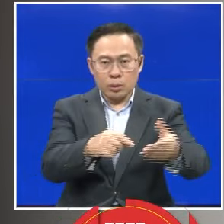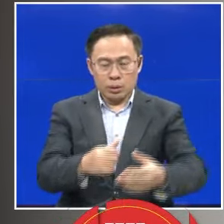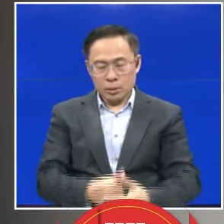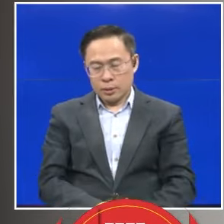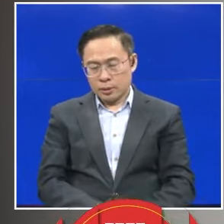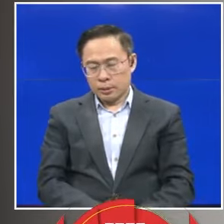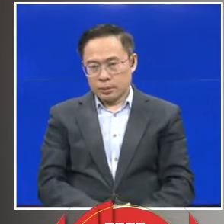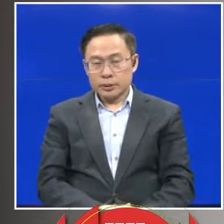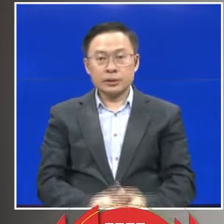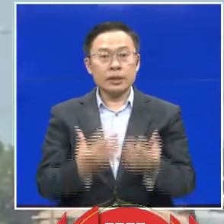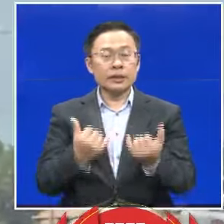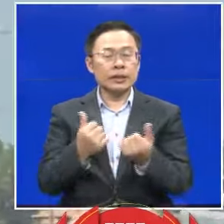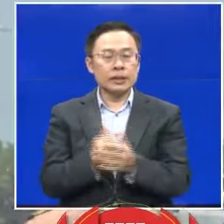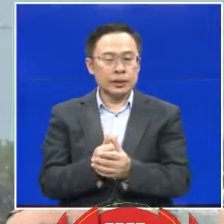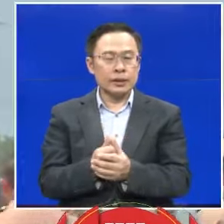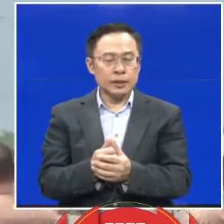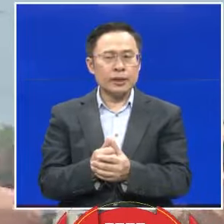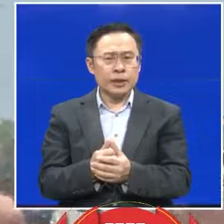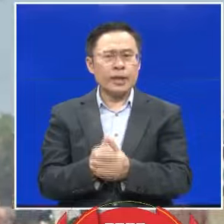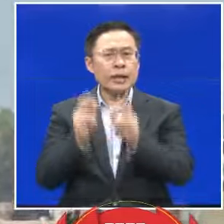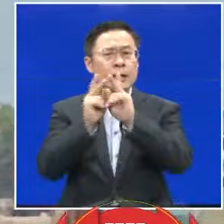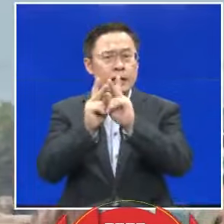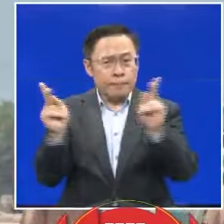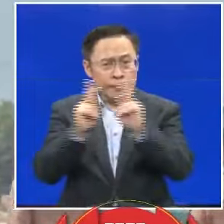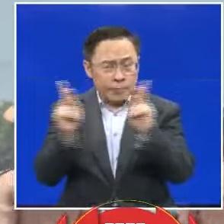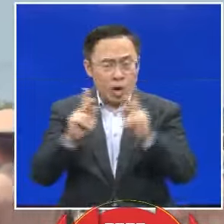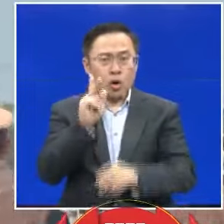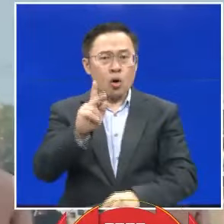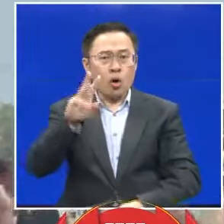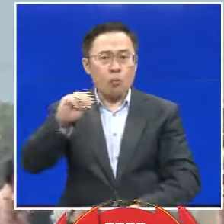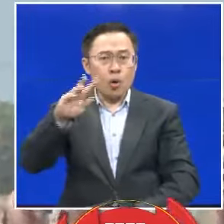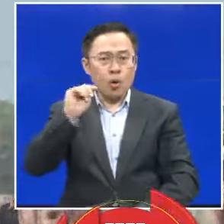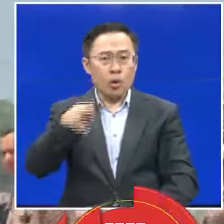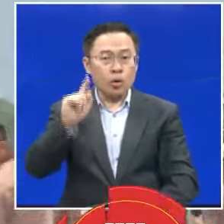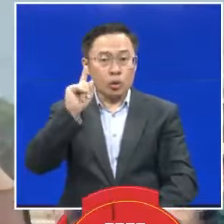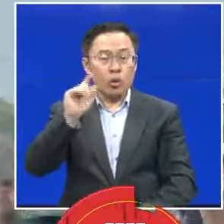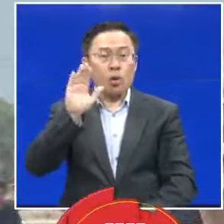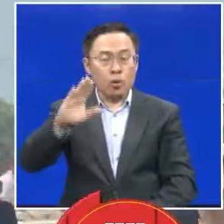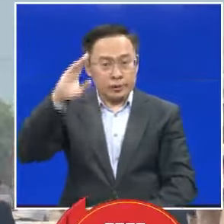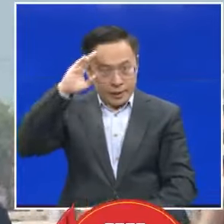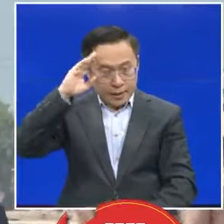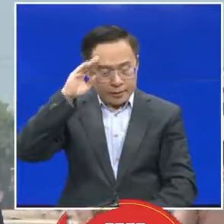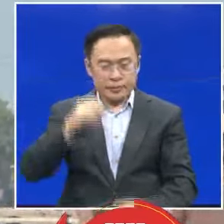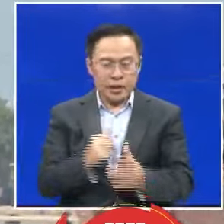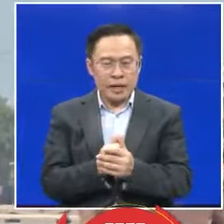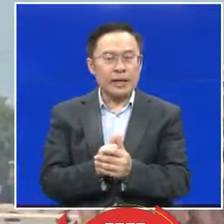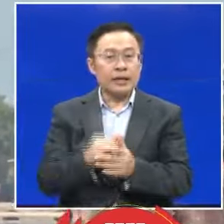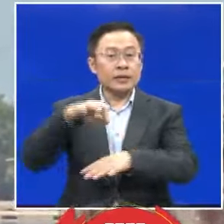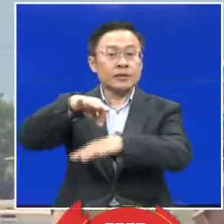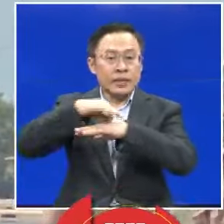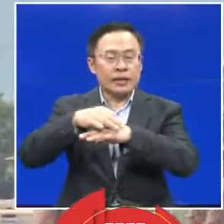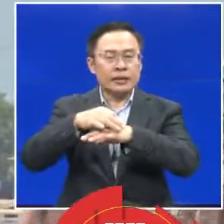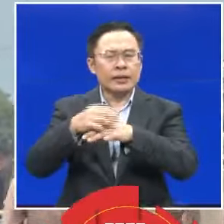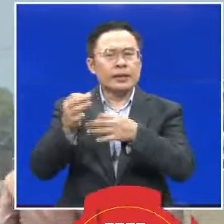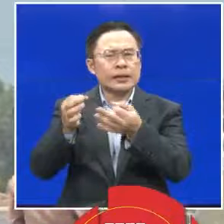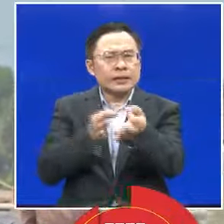นี้เองทางที่ปรึกษากมธ.ทหารนะครุณนรโยกอสกุลครับแล้วเขาก็ทำเว็บไซต์ไทอัมฟอสด้วยใครชอบเรื่องอาวุธอุปกรณ์หลาย